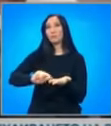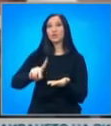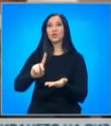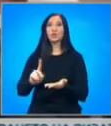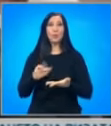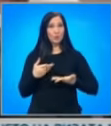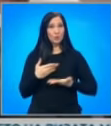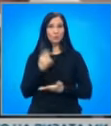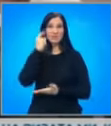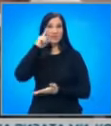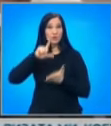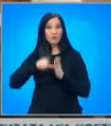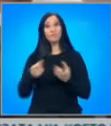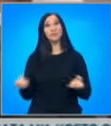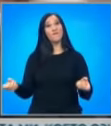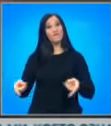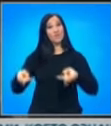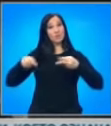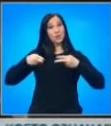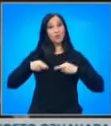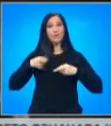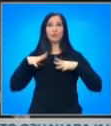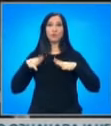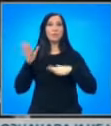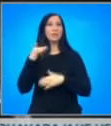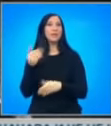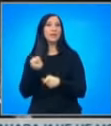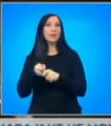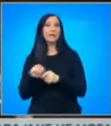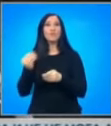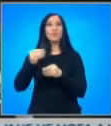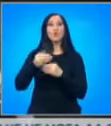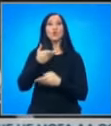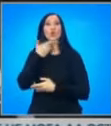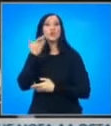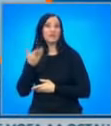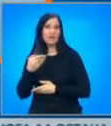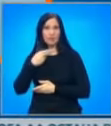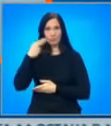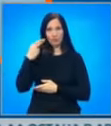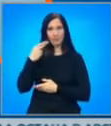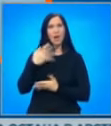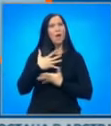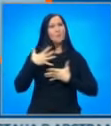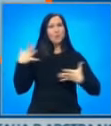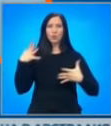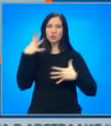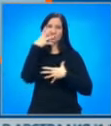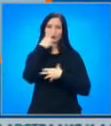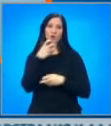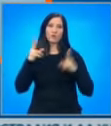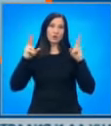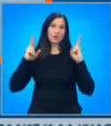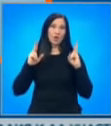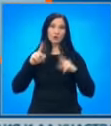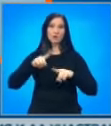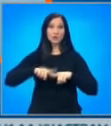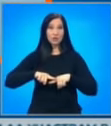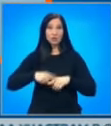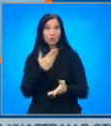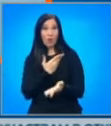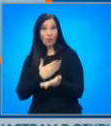да се възстанови и да си почине, преди да прави допълнителни изявления по темата. Изключително разочарован съм от решението на съда